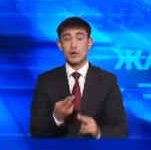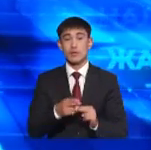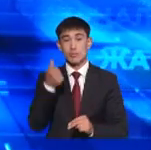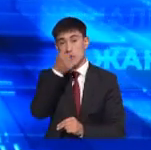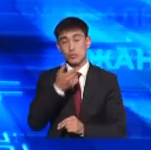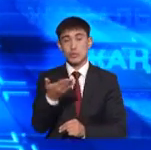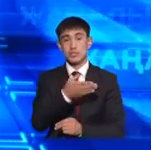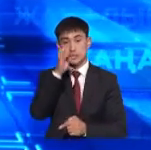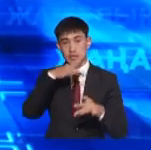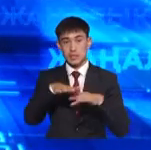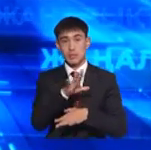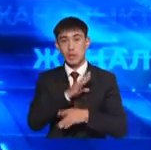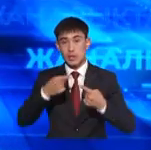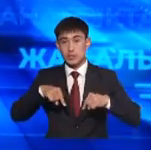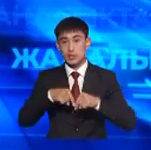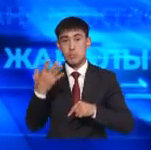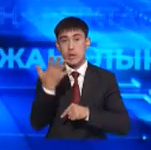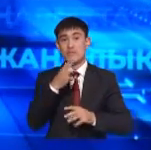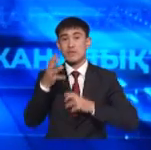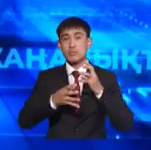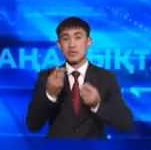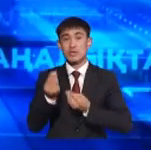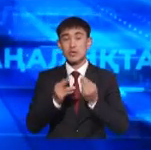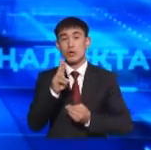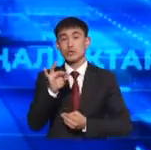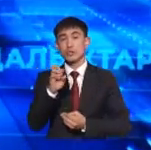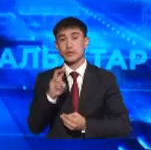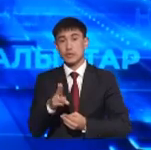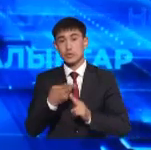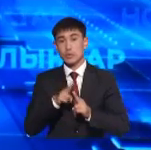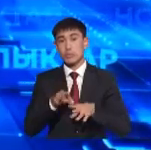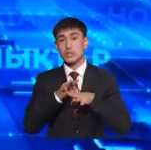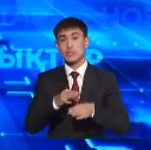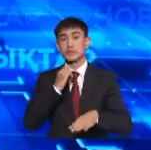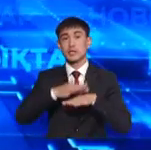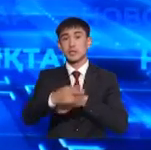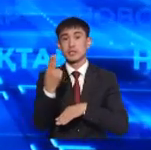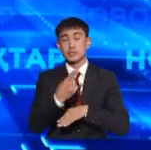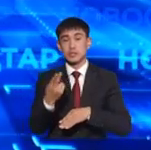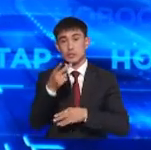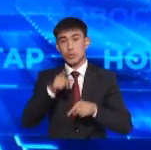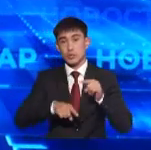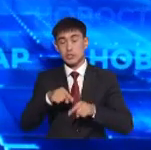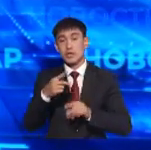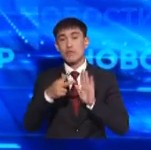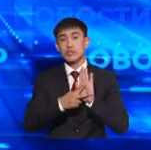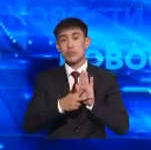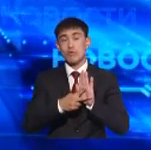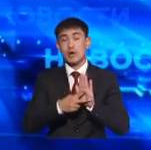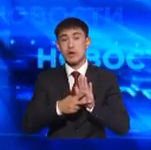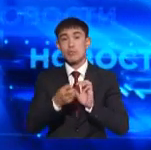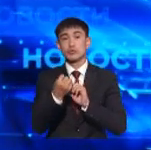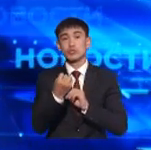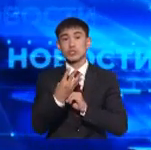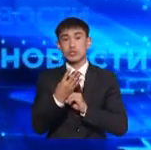В этом году наша страна стала организатором 5-х Всемирных игр кочевников, которые прошли в столице нашей Родины с 8 по